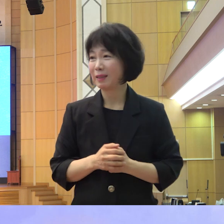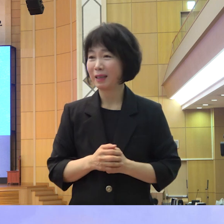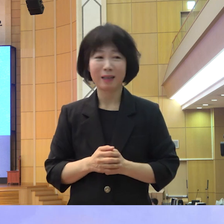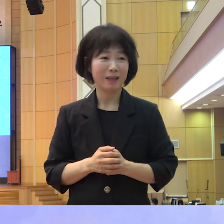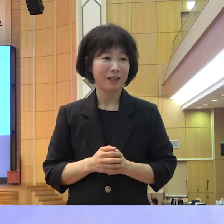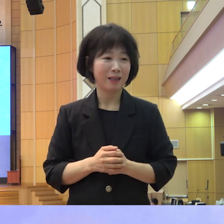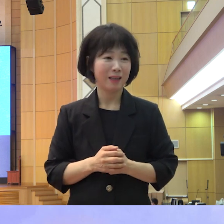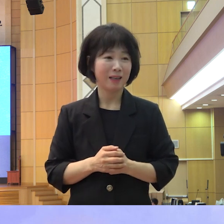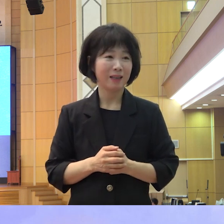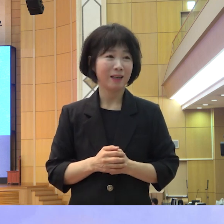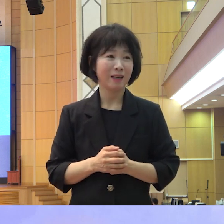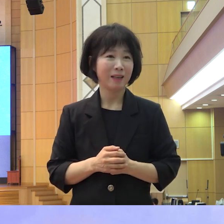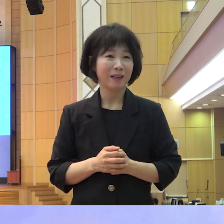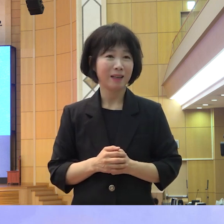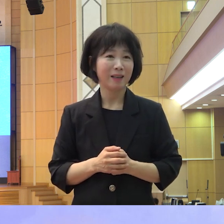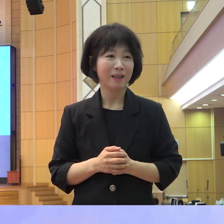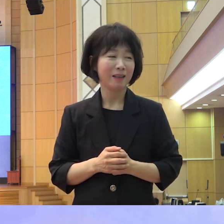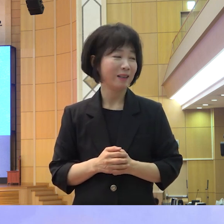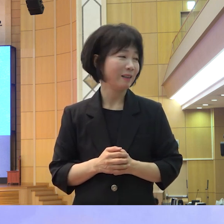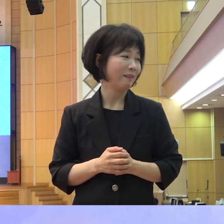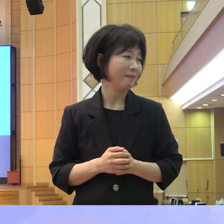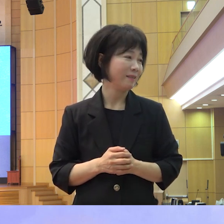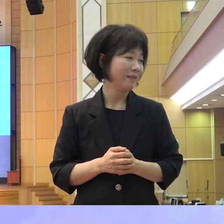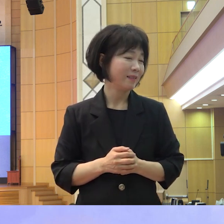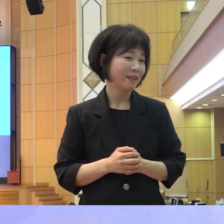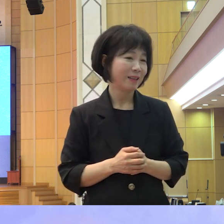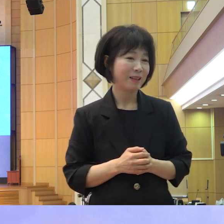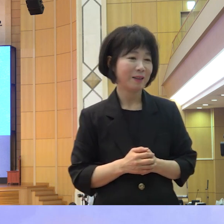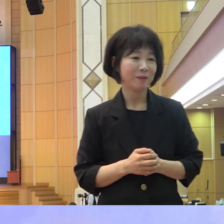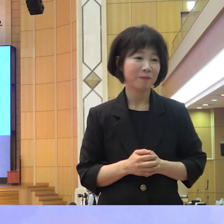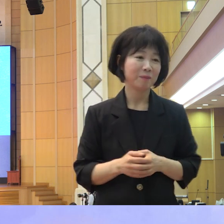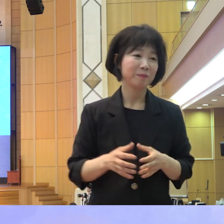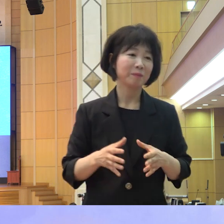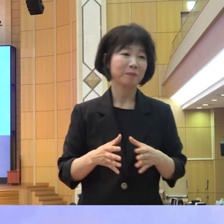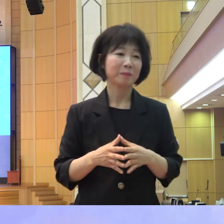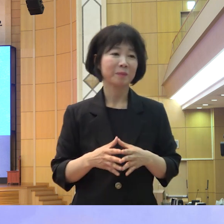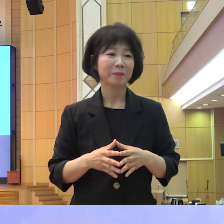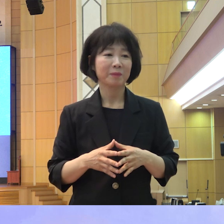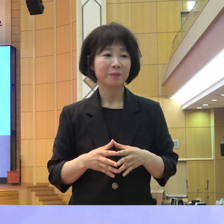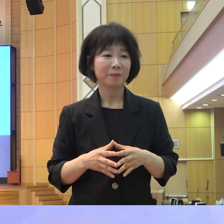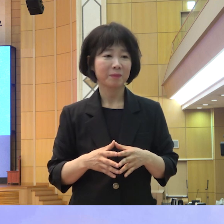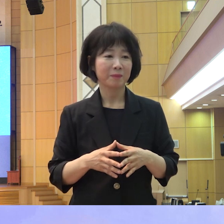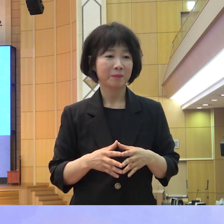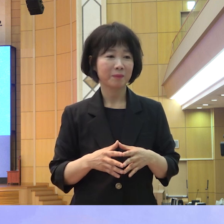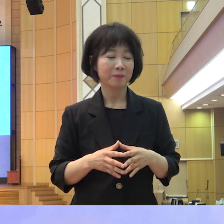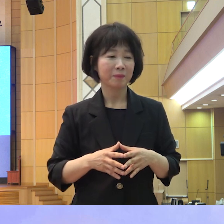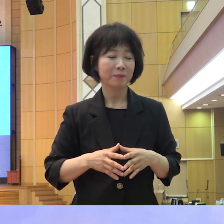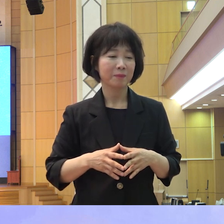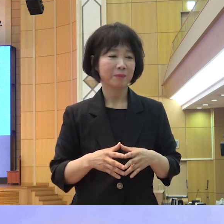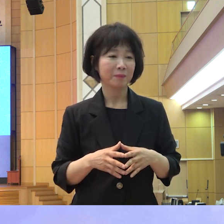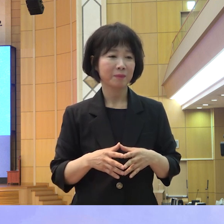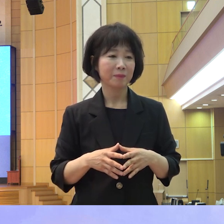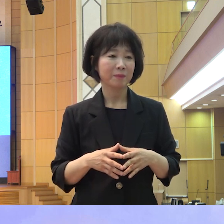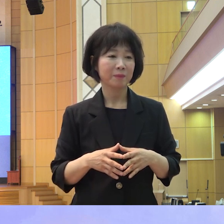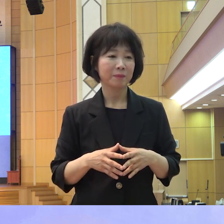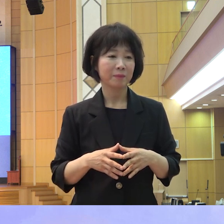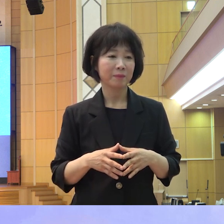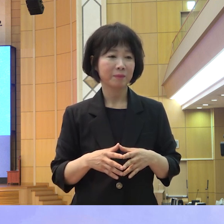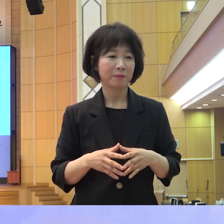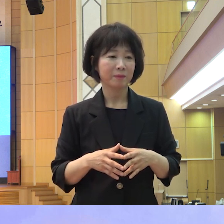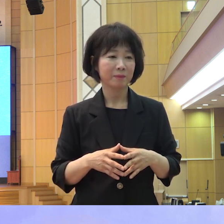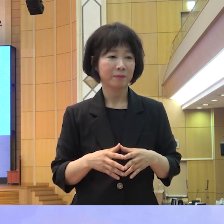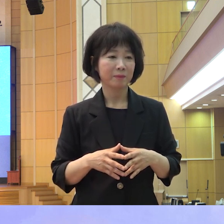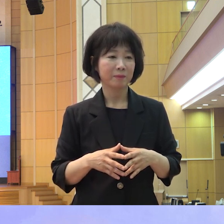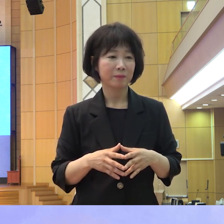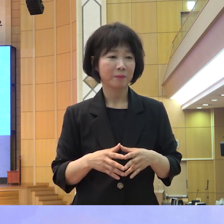거의 전교인이시더라고요. 예, 휘청거립니다. 휘청거려요. 나중에 담임 목사님